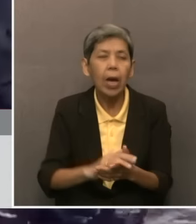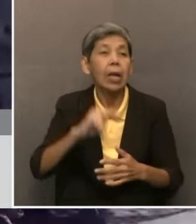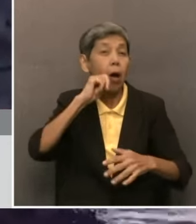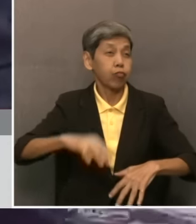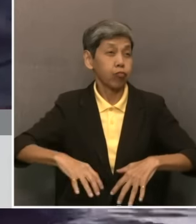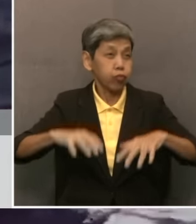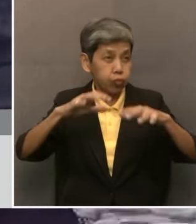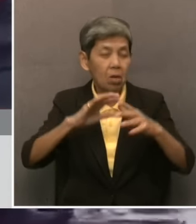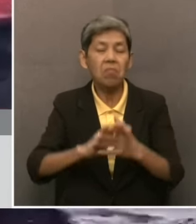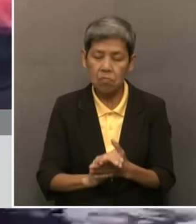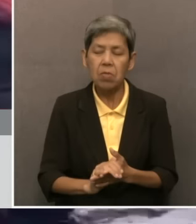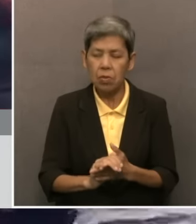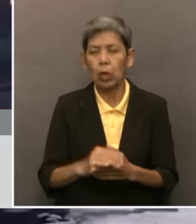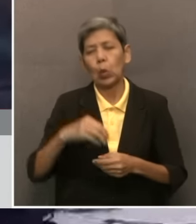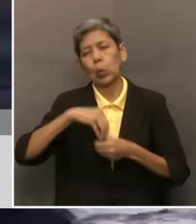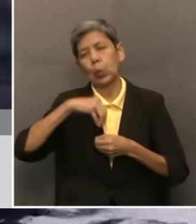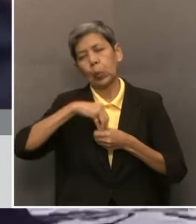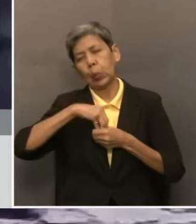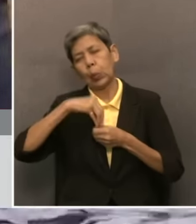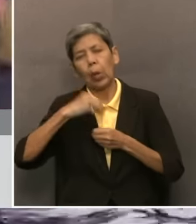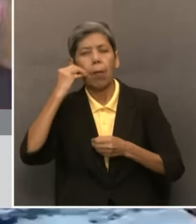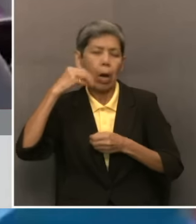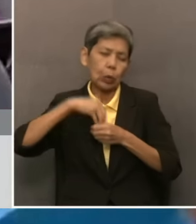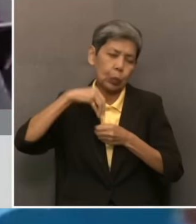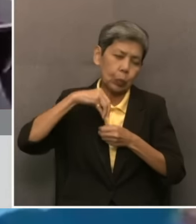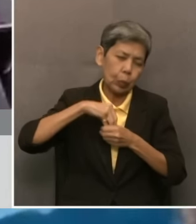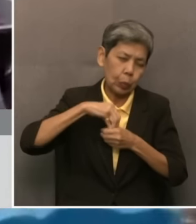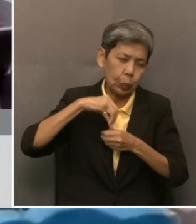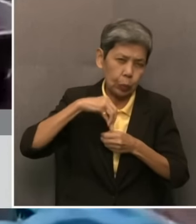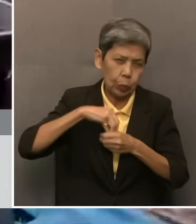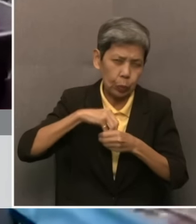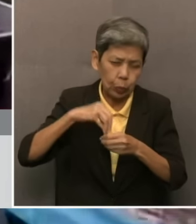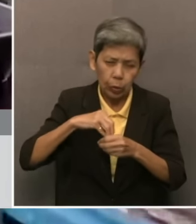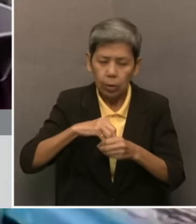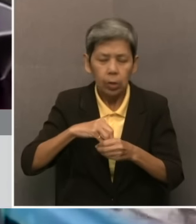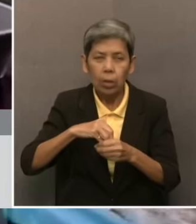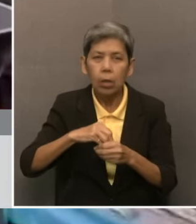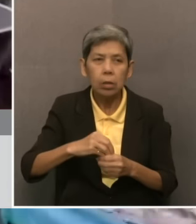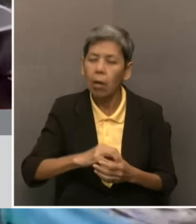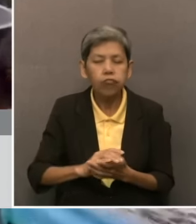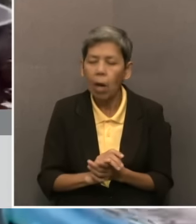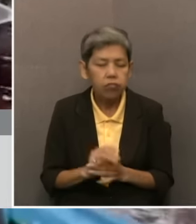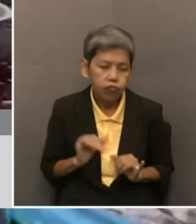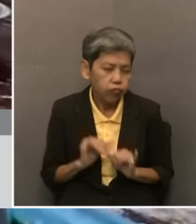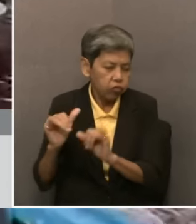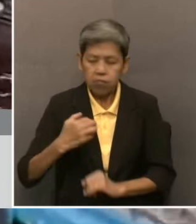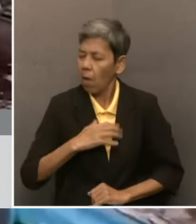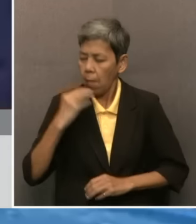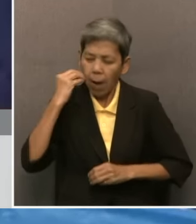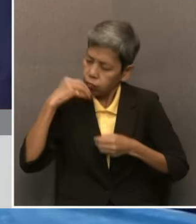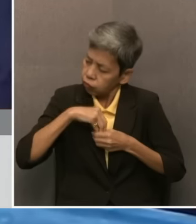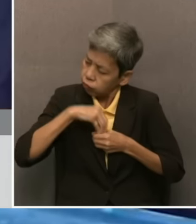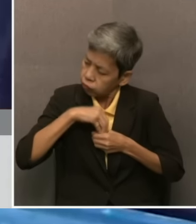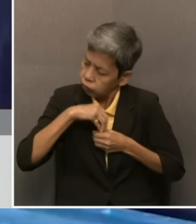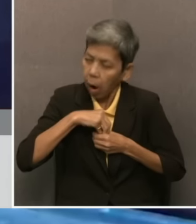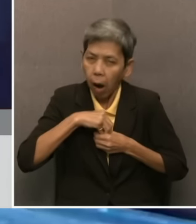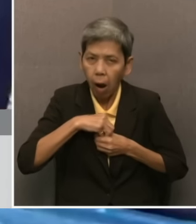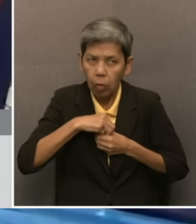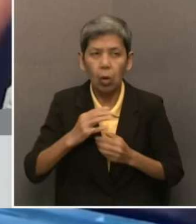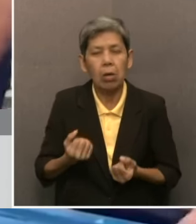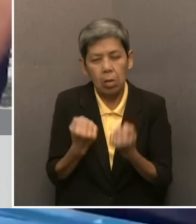ยทั้งหมดนั้นยังคงปักหลักอยู่ภายในหมู่บ้านแล้วก็ไม่ประสงค์คือไม่ยอมที่จะอพยพออกจากพื้นที่ต้องใช้เ